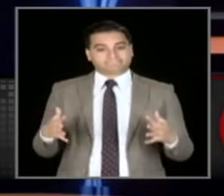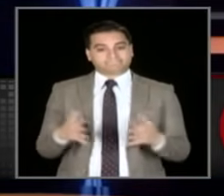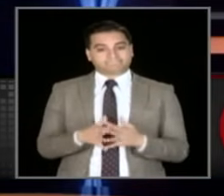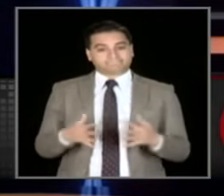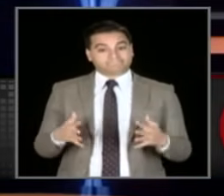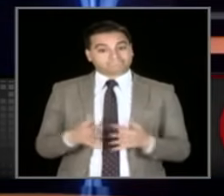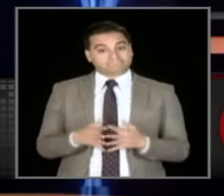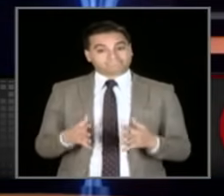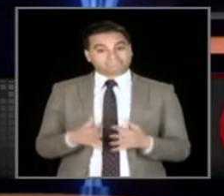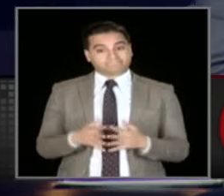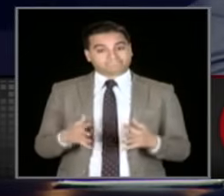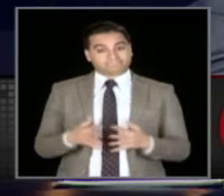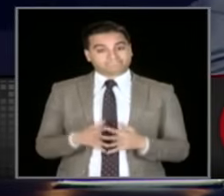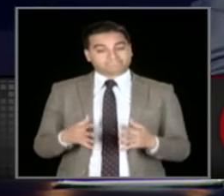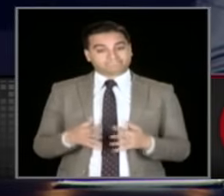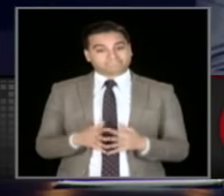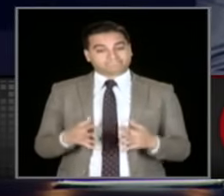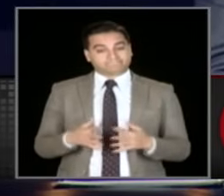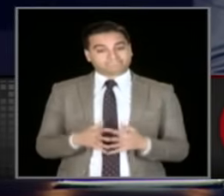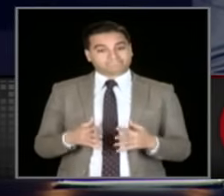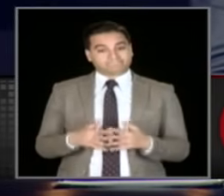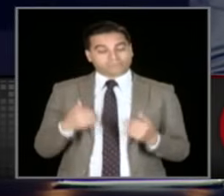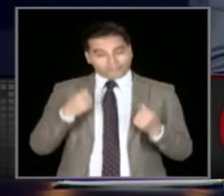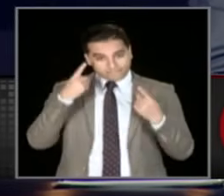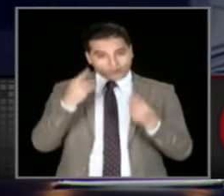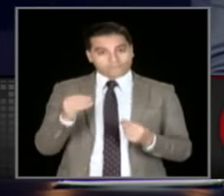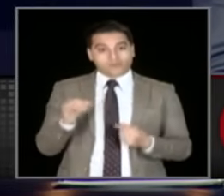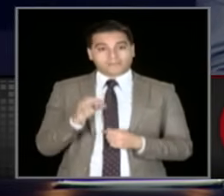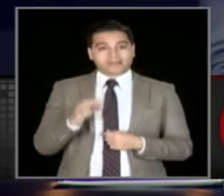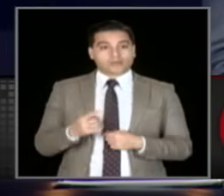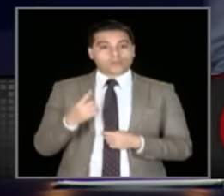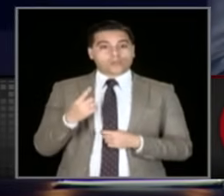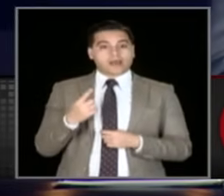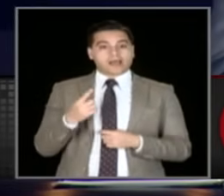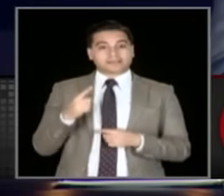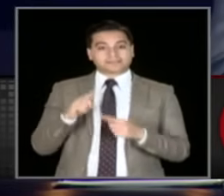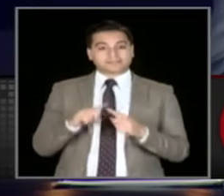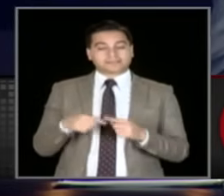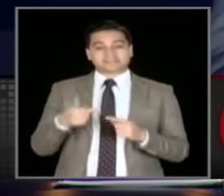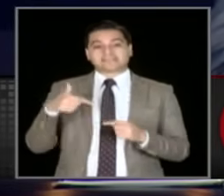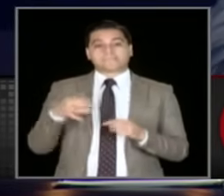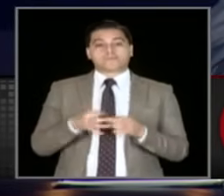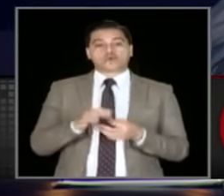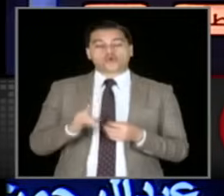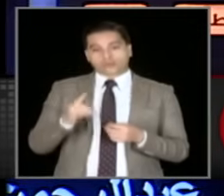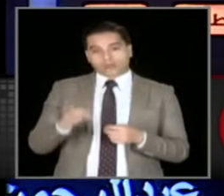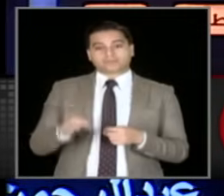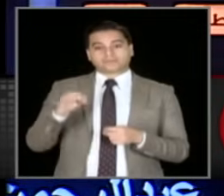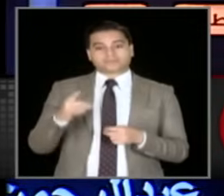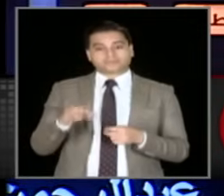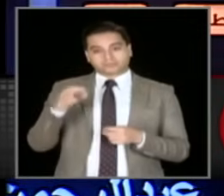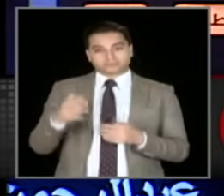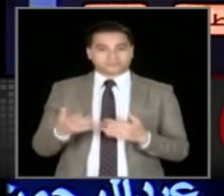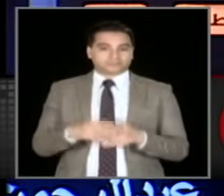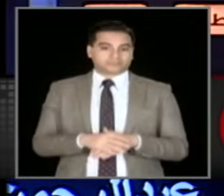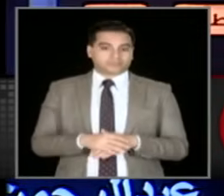ياه، أنا قلت معلومة مهمة. واحد من 6 مليون. ما هو يا دي يا